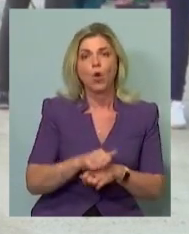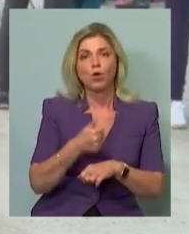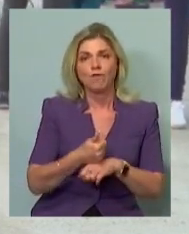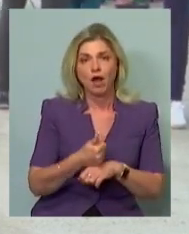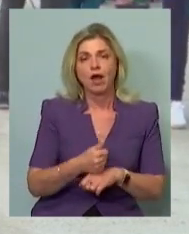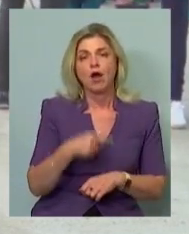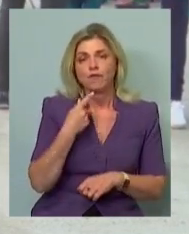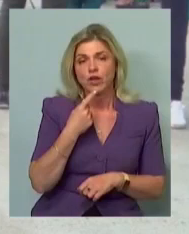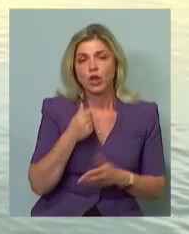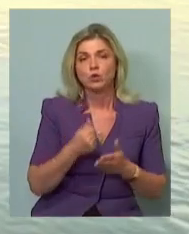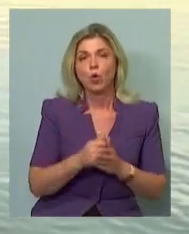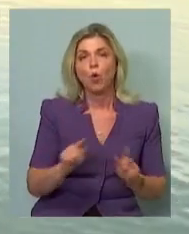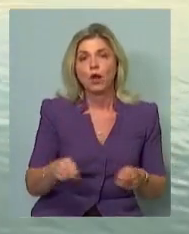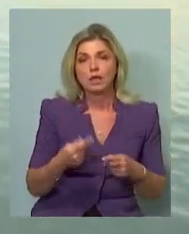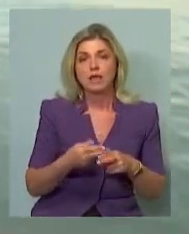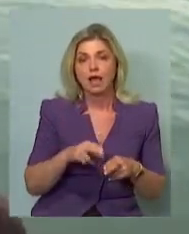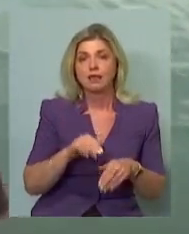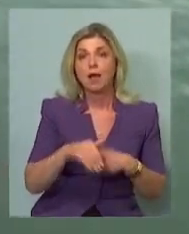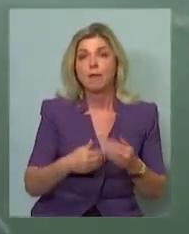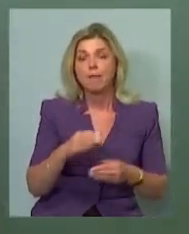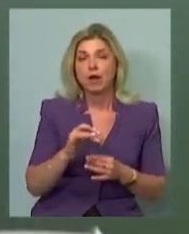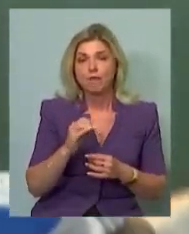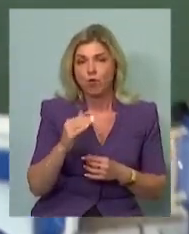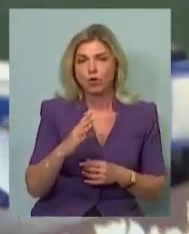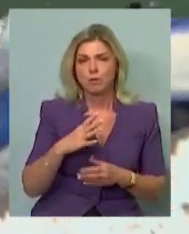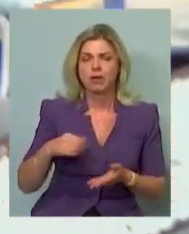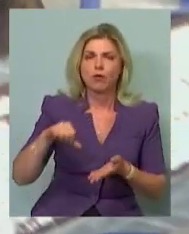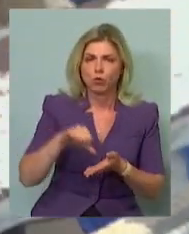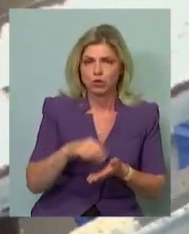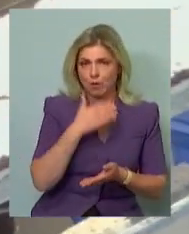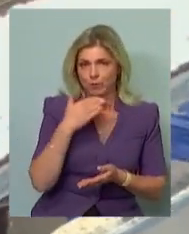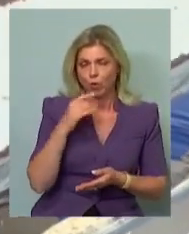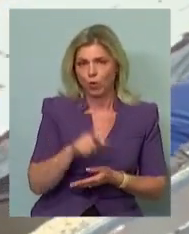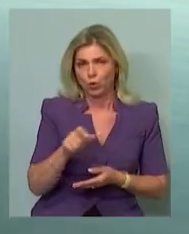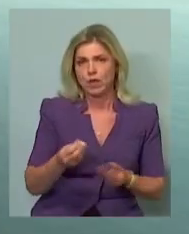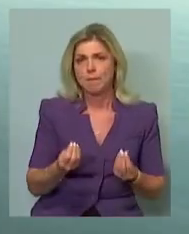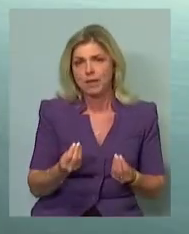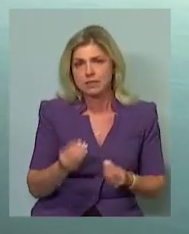організації пентамарафону було залучено багато людей. Це бізнесмени, волонтери, також сільські голови та